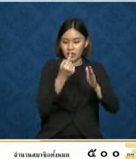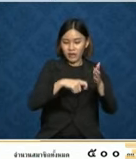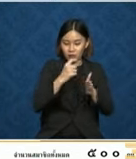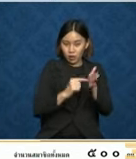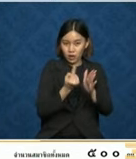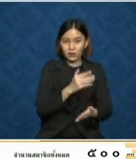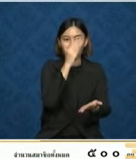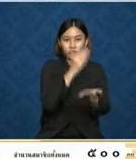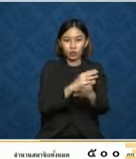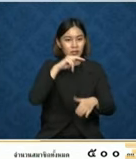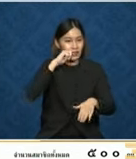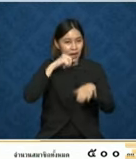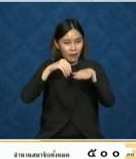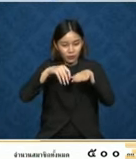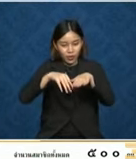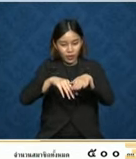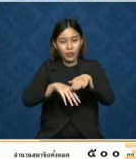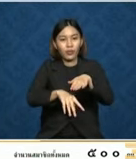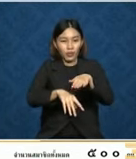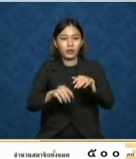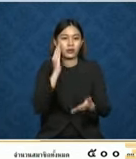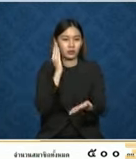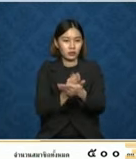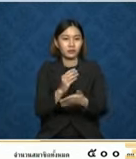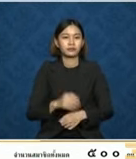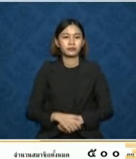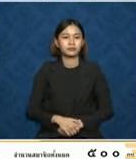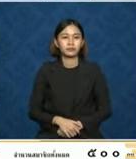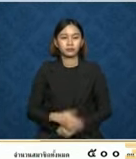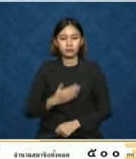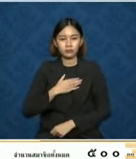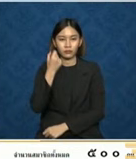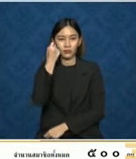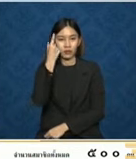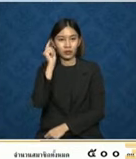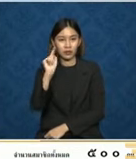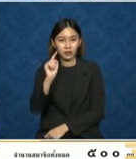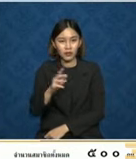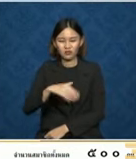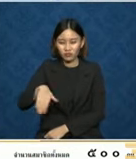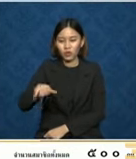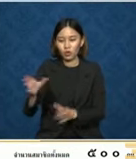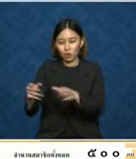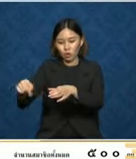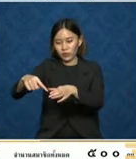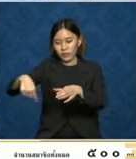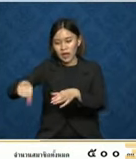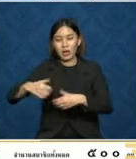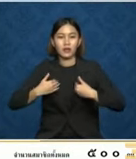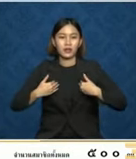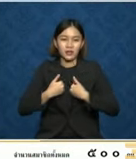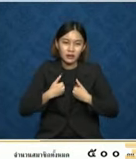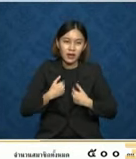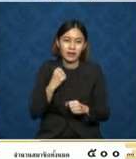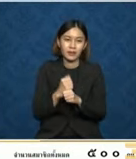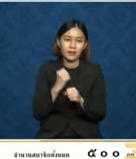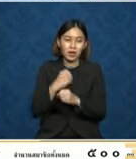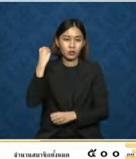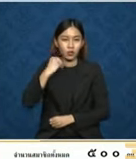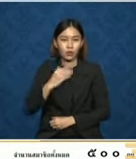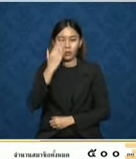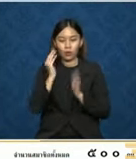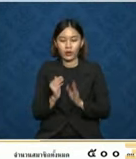หยุดการปล่อยน้ำขยะลงบนถนนของรถนะครับเราเข้าใจดีครับว่าพี่ๆเหนื่อยกันมากครับกับการกำจัดแต่ละวันนะครับเพราะว่าเจ้าหน้า